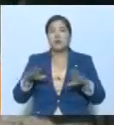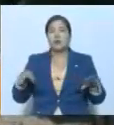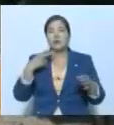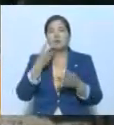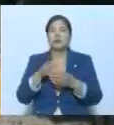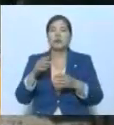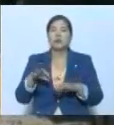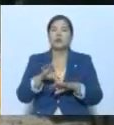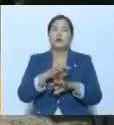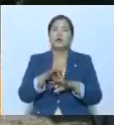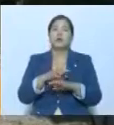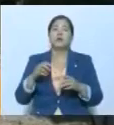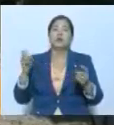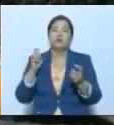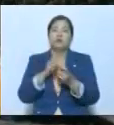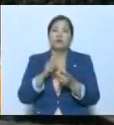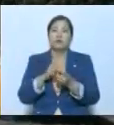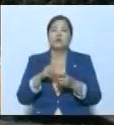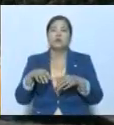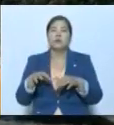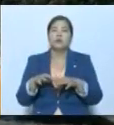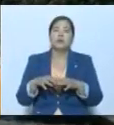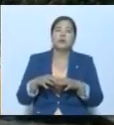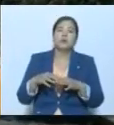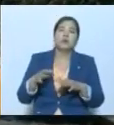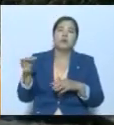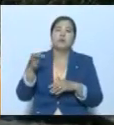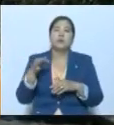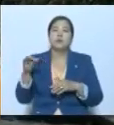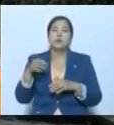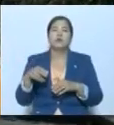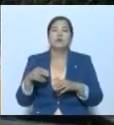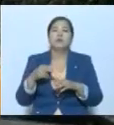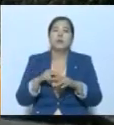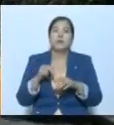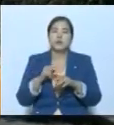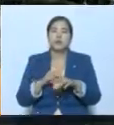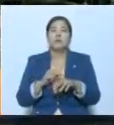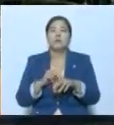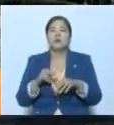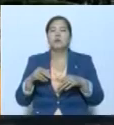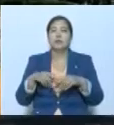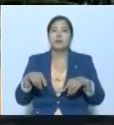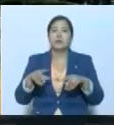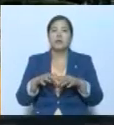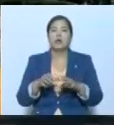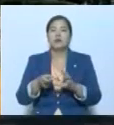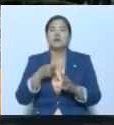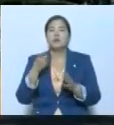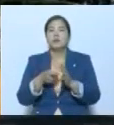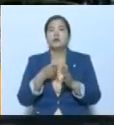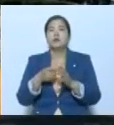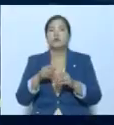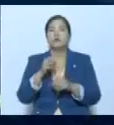адамның жеке басын анықтап, нәтижесінде күдікті ұсталды. Облыстық полиция департаментінің мәлімдеуінше аталған жағдай бойынша тергеу жұмыстары басталды.